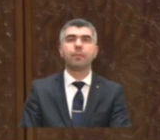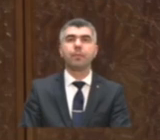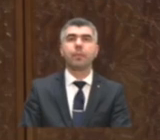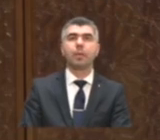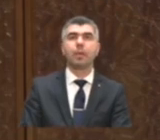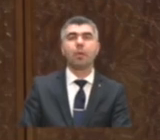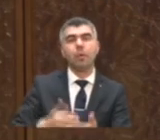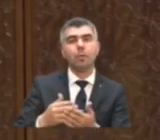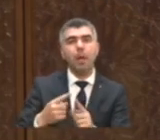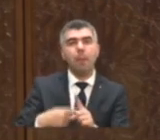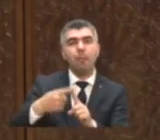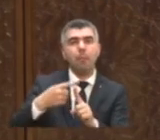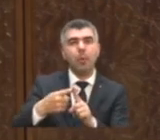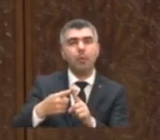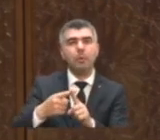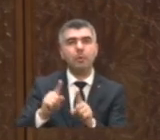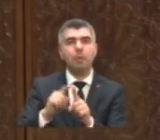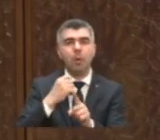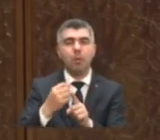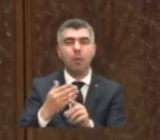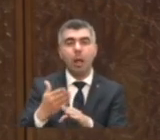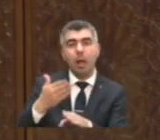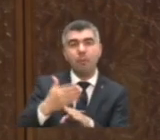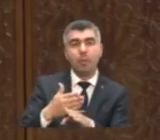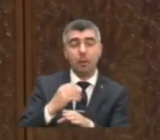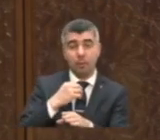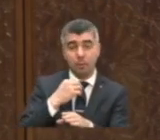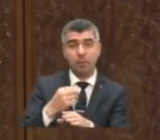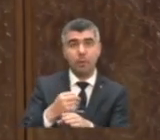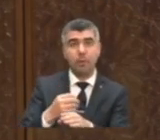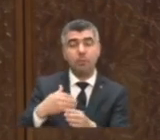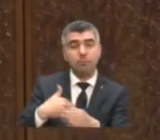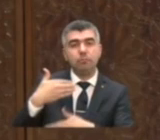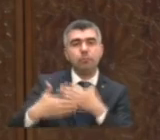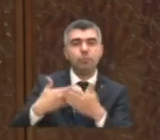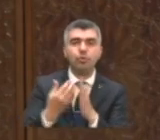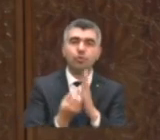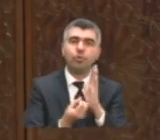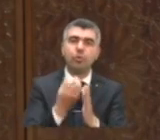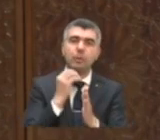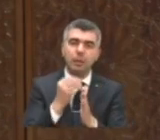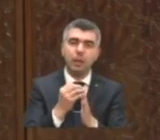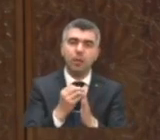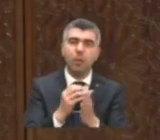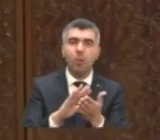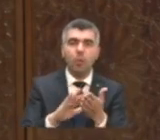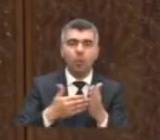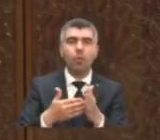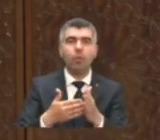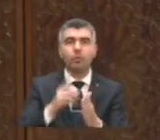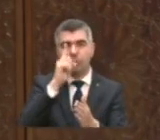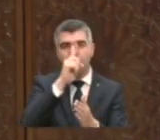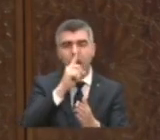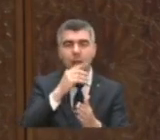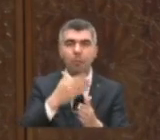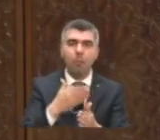باش تكون احسن من المراحل السابقه. ما غاديش تكون احسن مرحله لان مازال بغينا نطوروا مازال بغينا مجموعه ديال الاشياء نجيبوها ان شاء الله. داكور